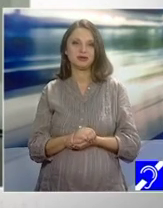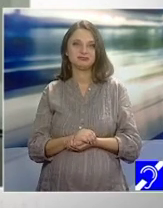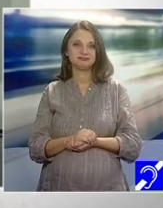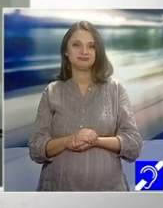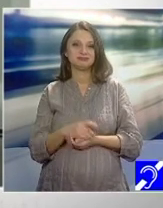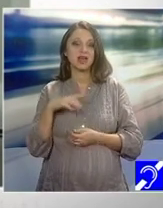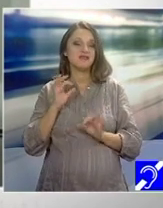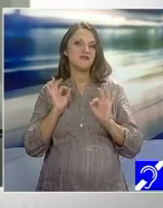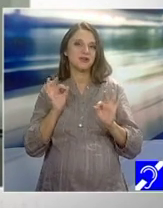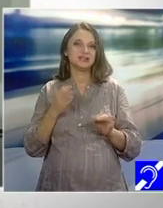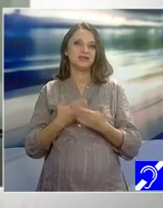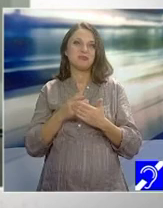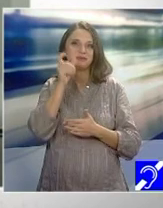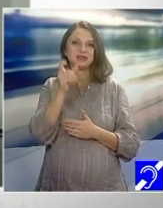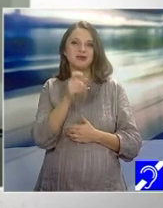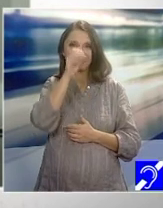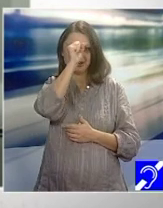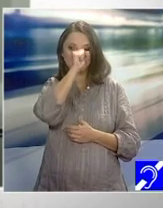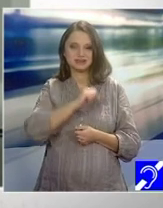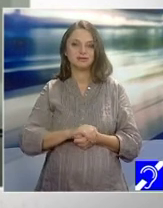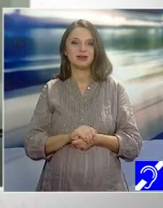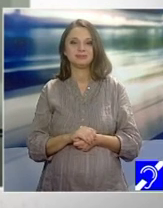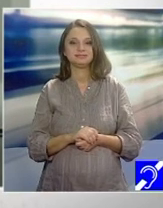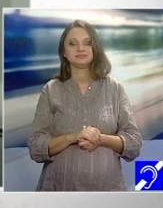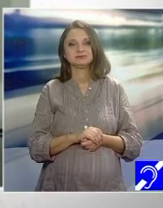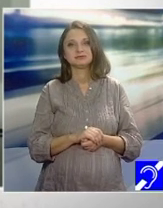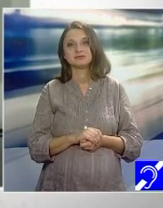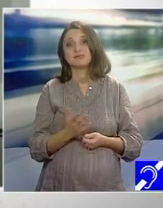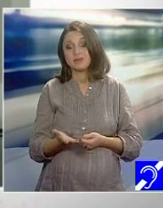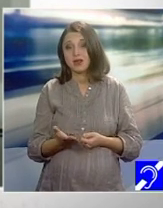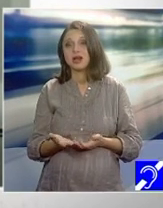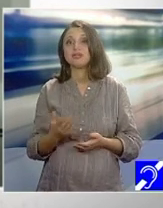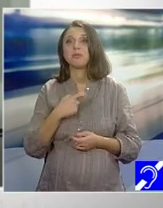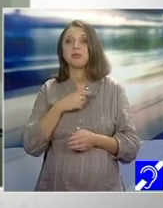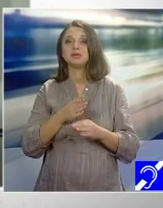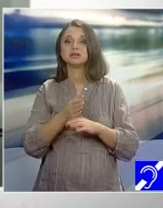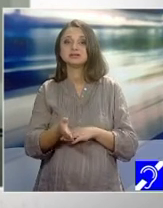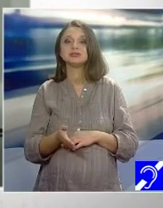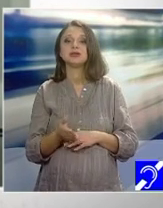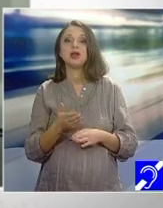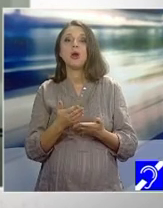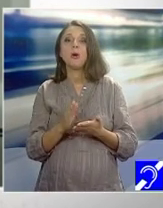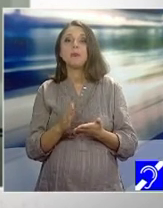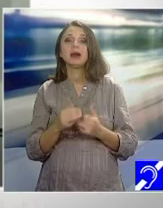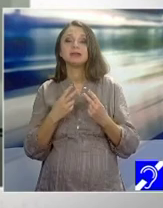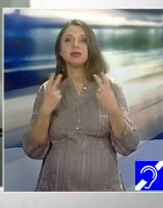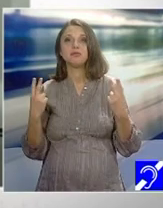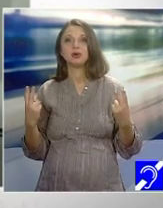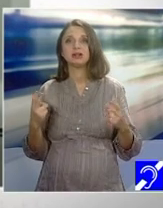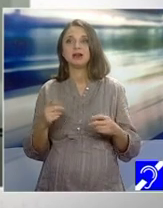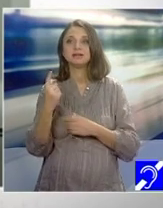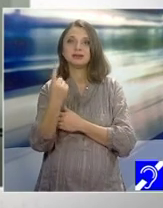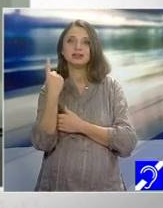de un real folos pentru persoanele nevăzătoare, care, iată, pot astfel accesa o parte importantă a acelui